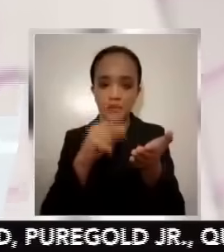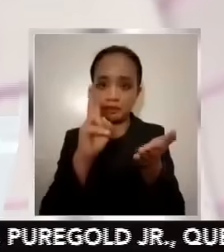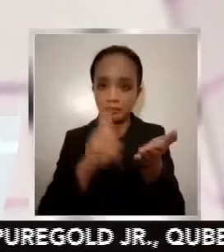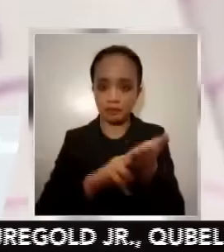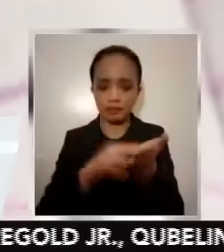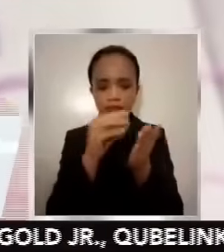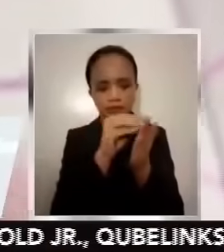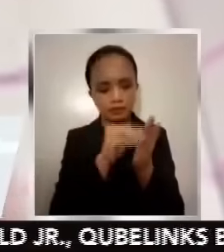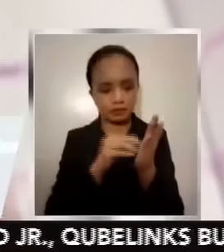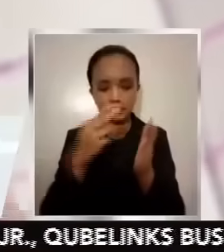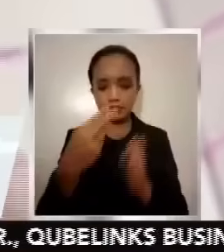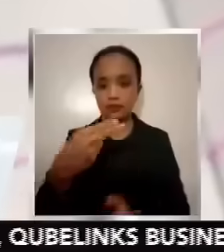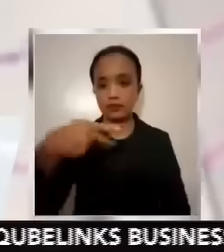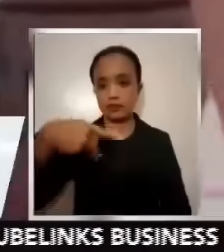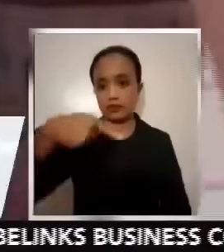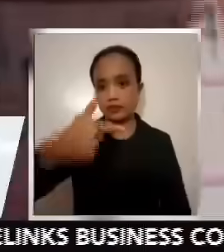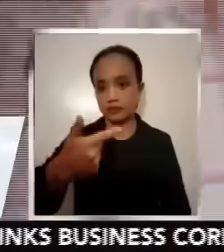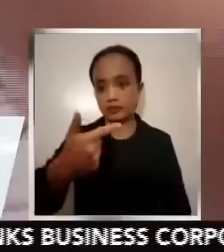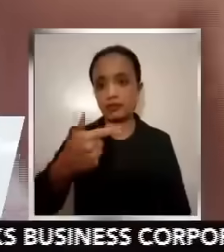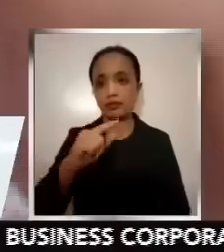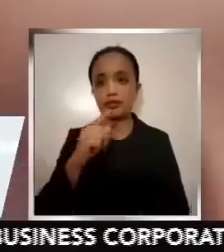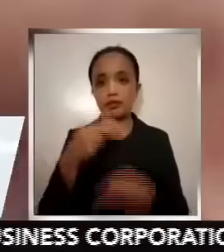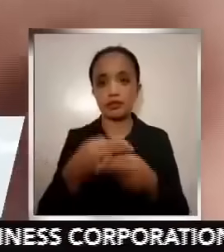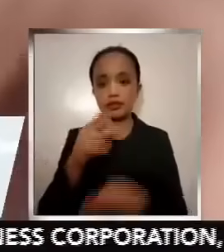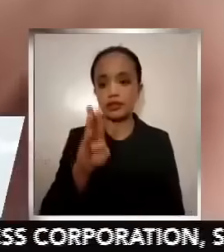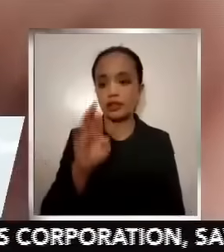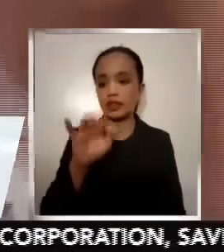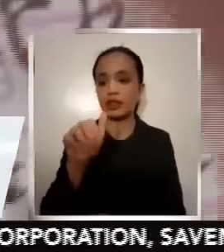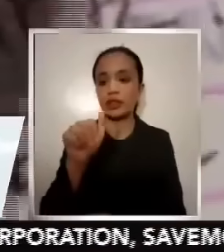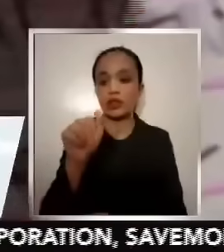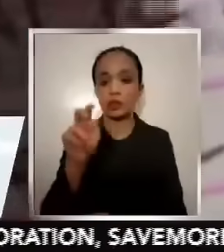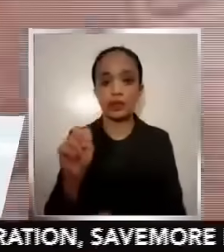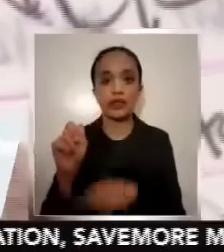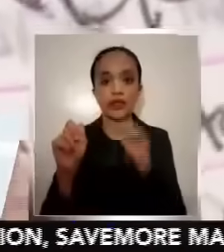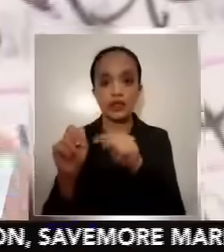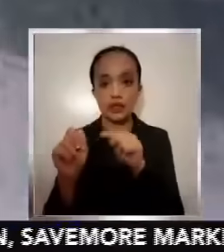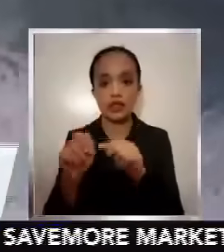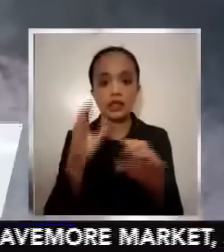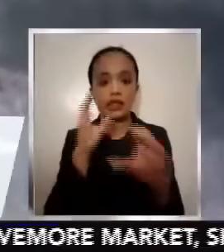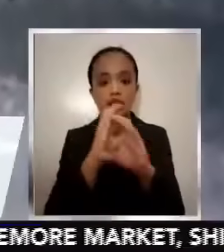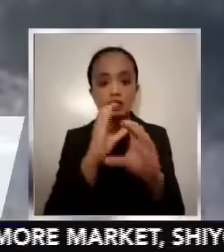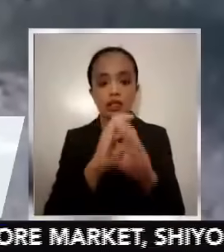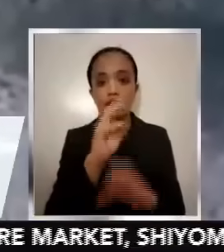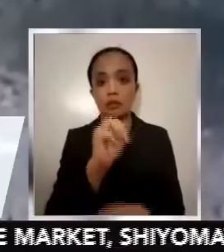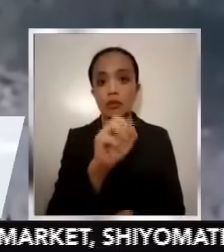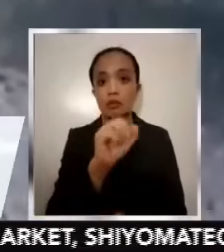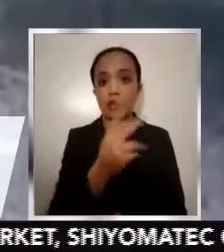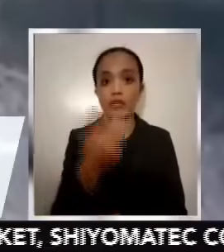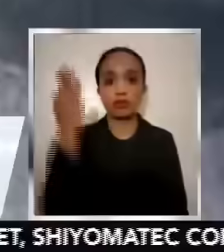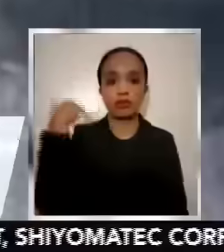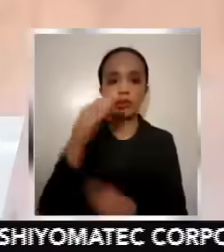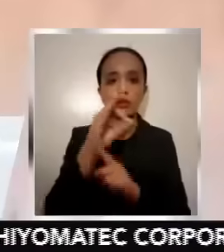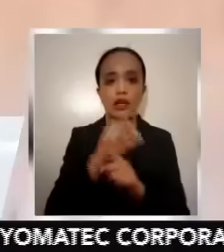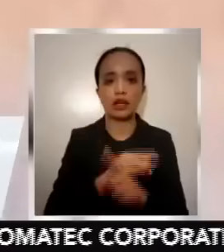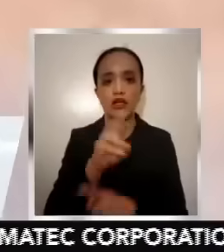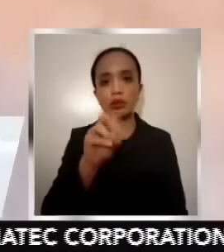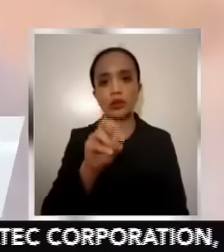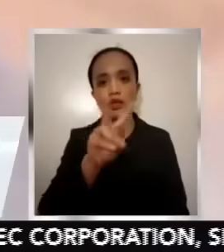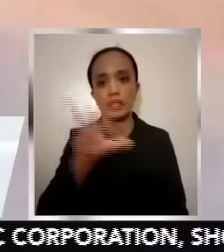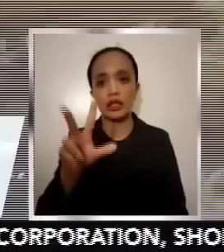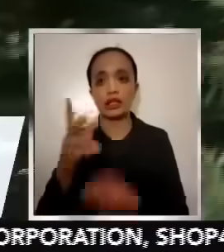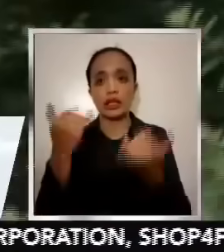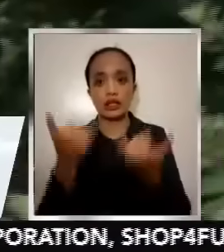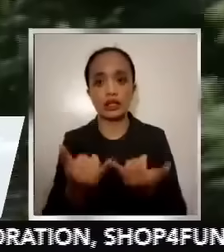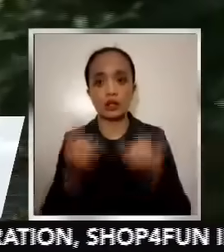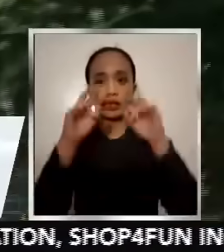na nagngangalang Brian Anthony Pido ang sasakyan ni Mark noong February 2023. Iniimbestigahan siya ngayon ng HPG at